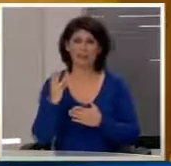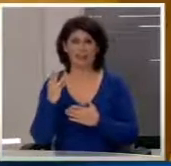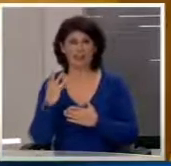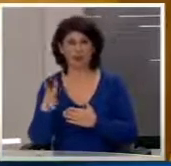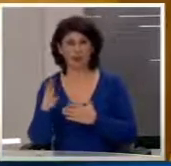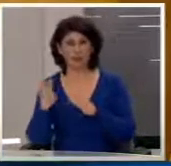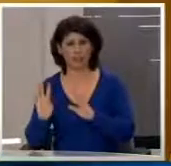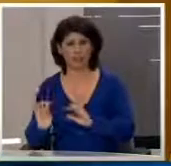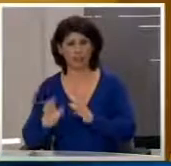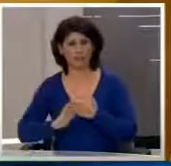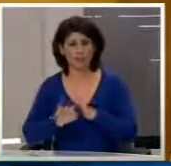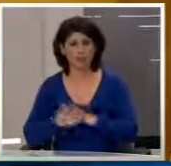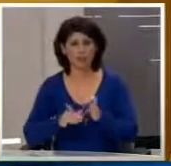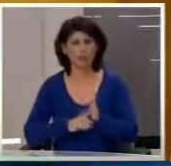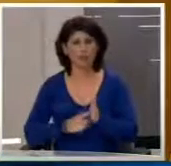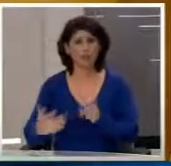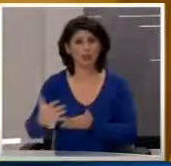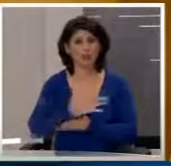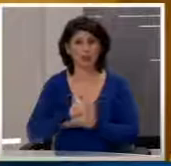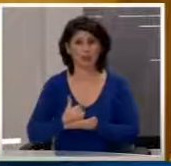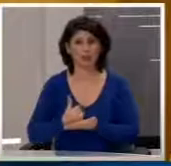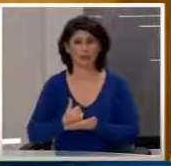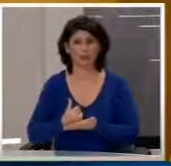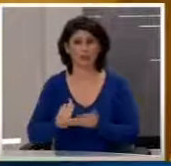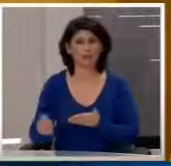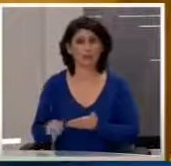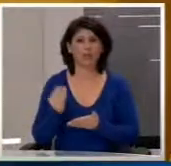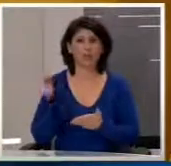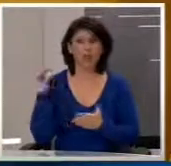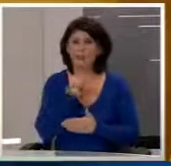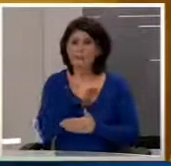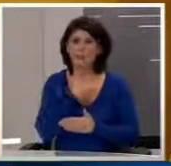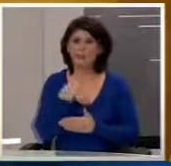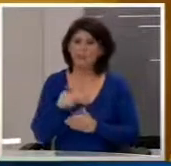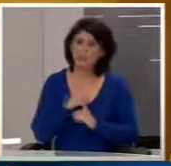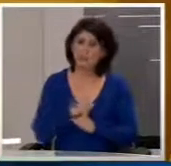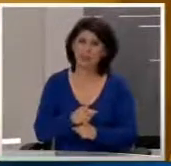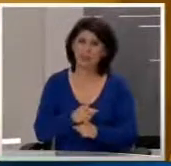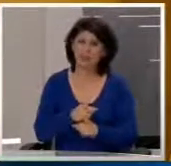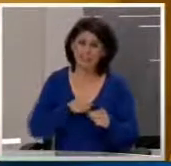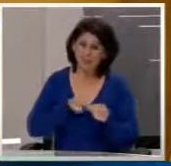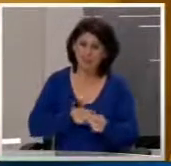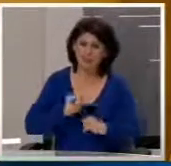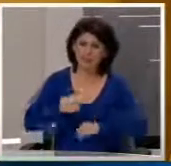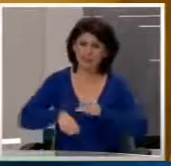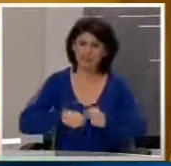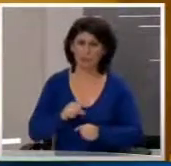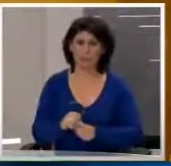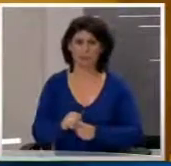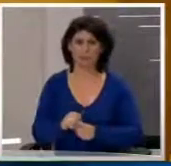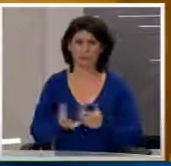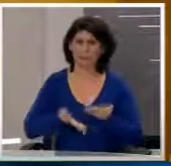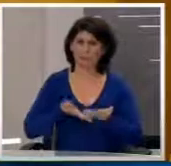πράξεων νομιμοποίησης εσόδων που προέρχονται άμεσα από τις συγκεκριμένες εγκληματικές δραστηριότητες